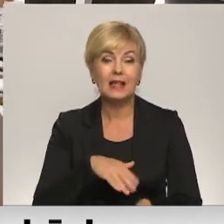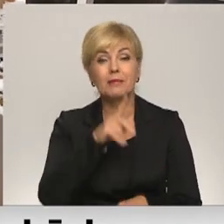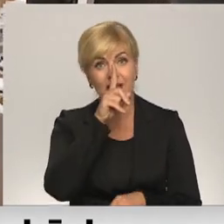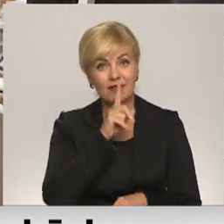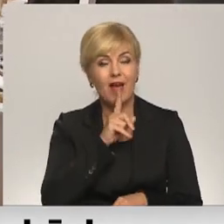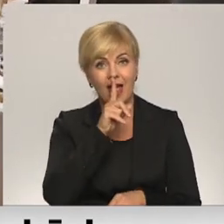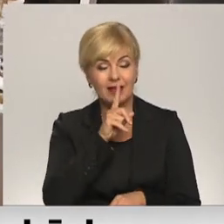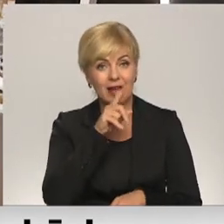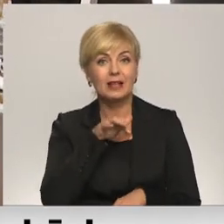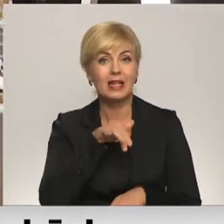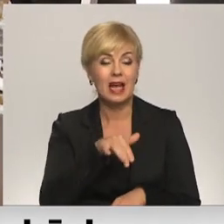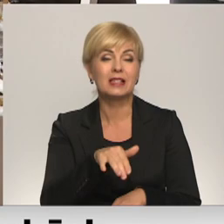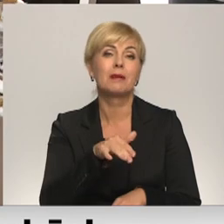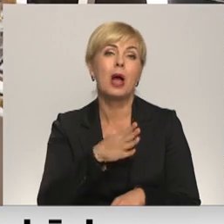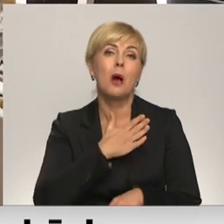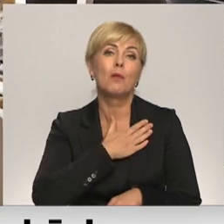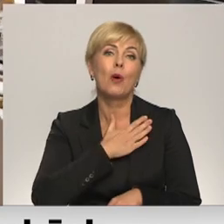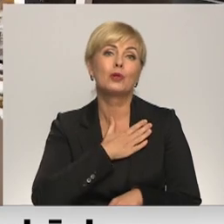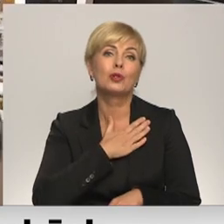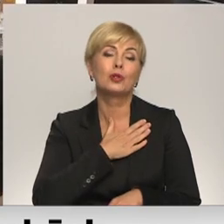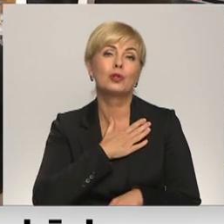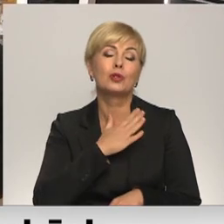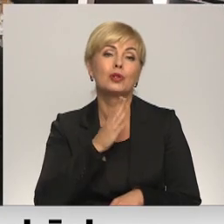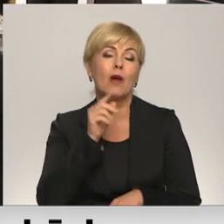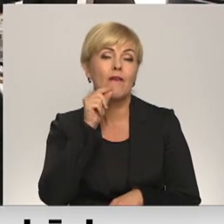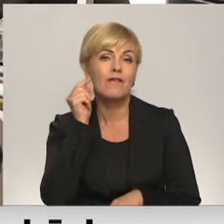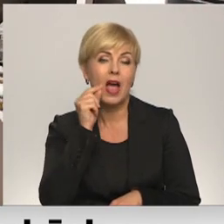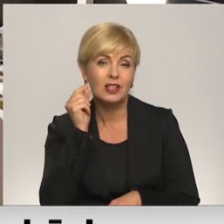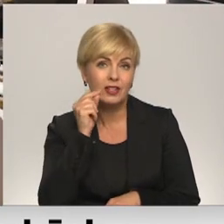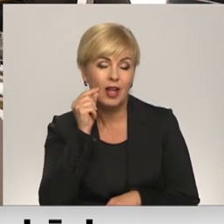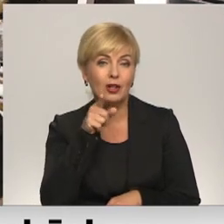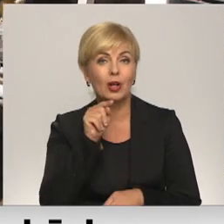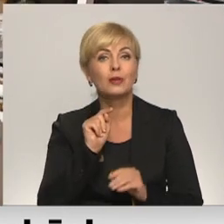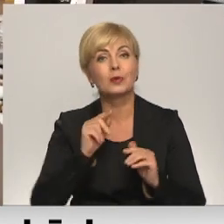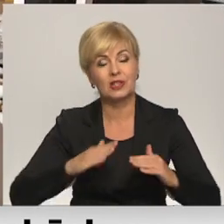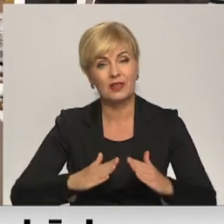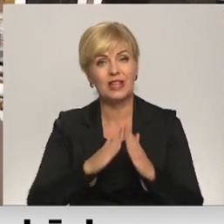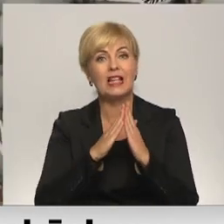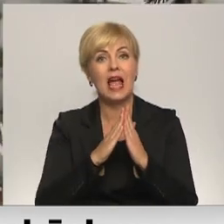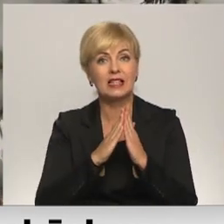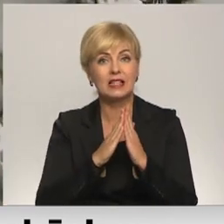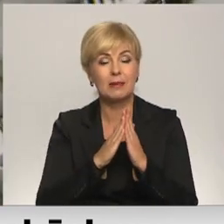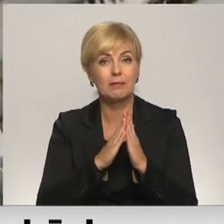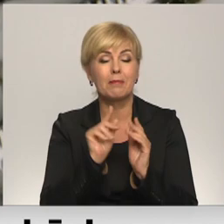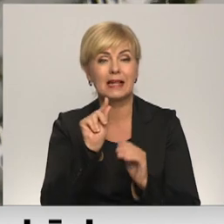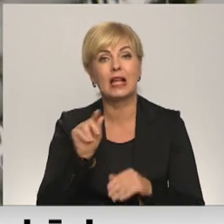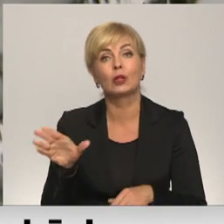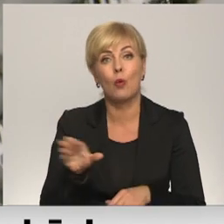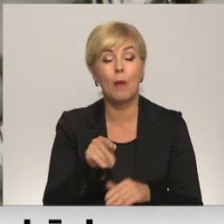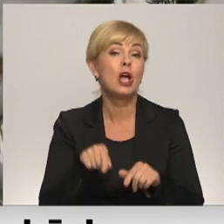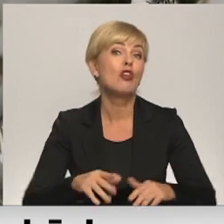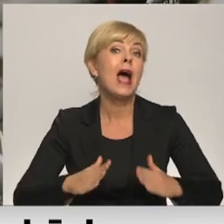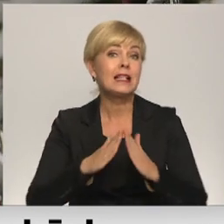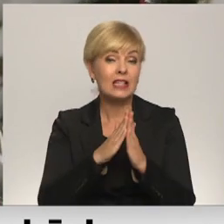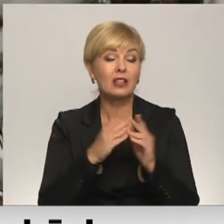svētdienā iesim pie mūsu opīša un svinēsim varbūt tās mazlietiņ kopā. Šajos